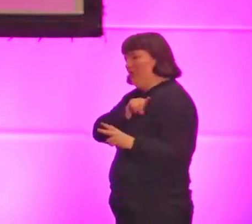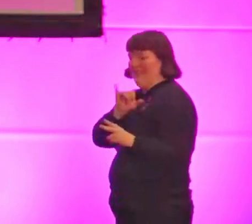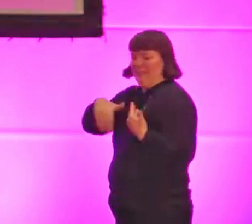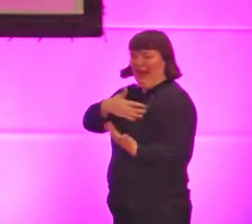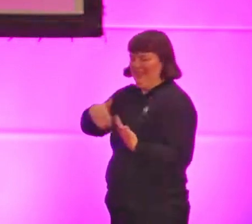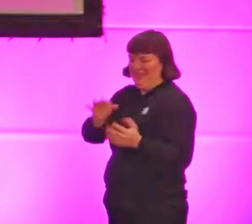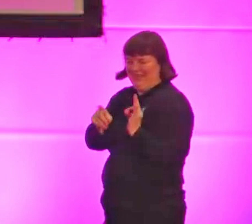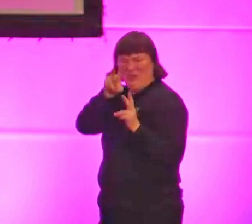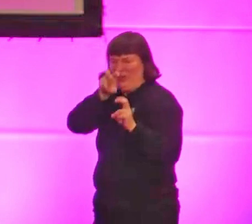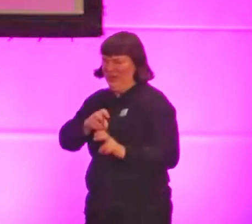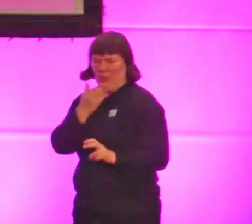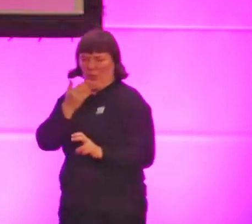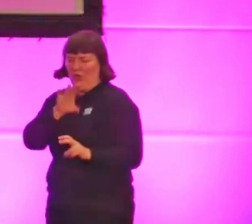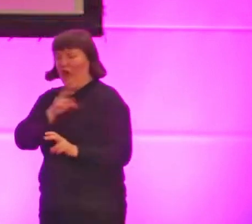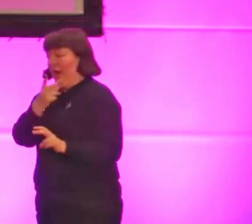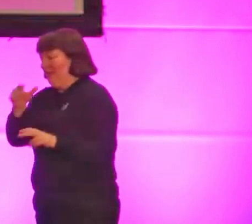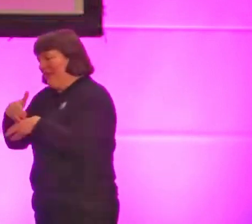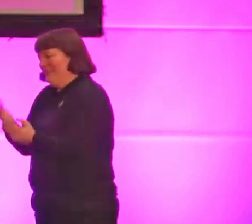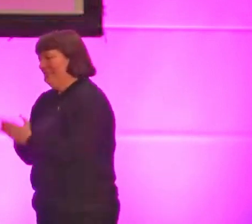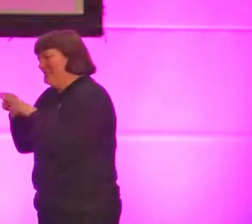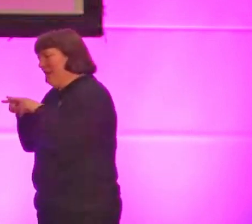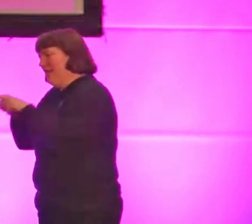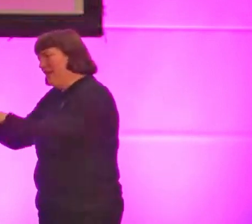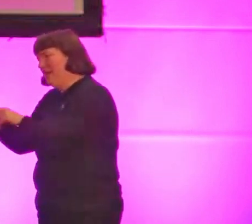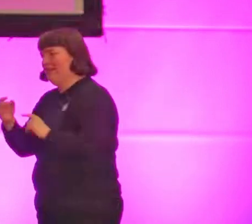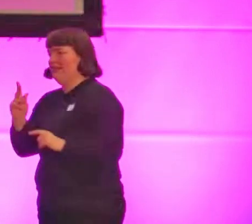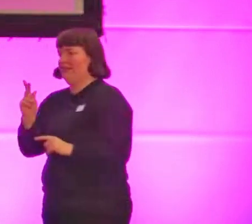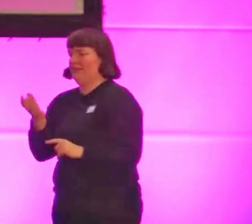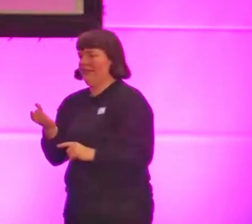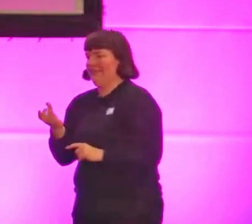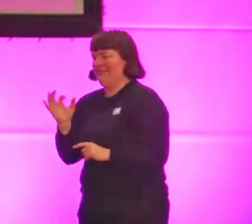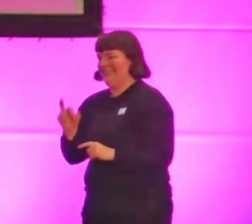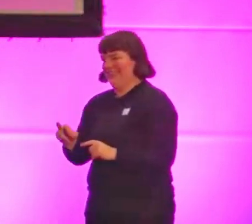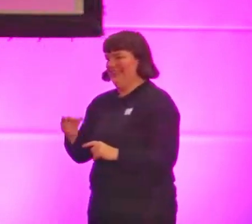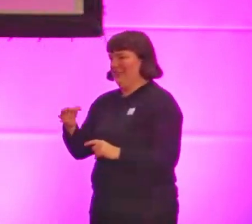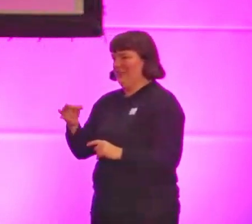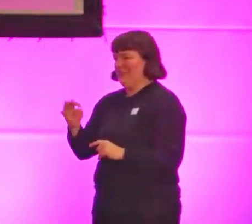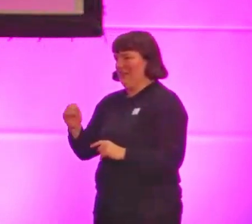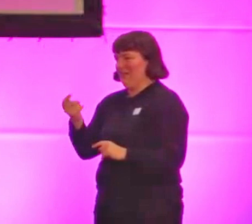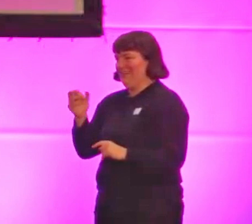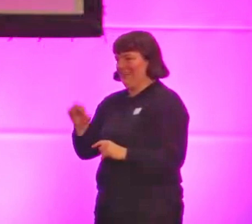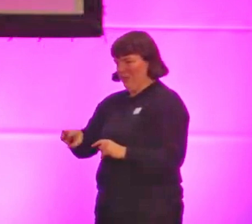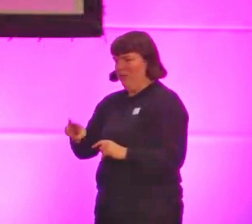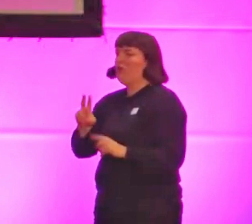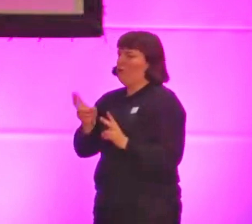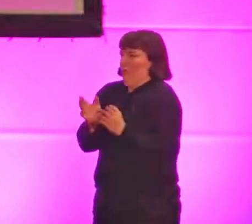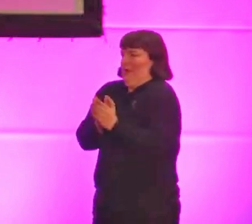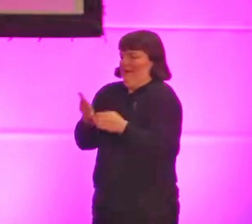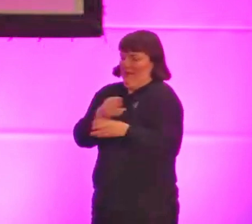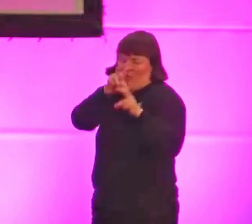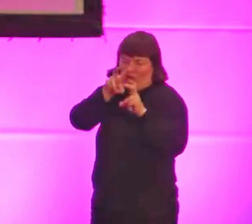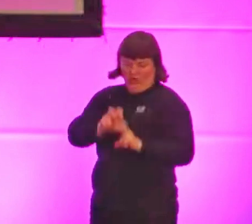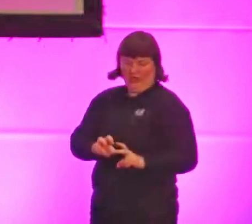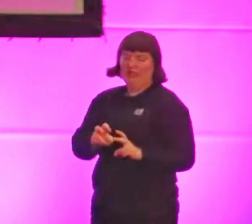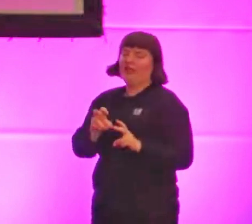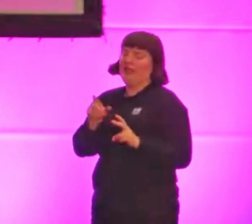just den här utredningen. Han hade många andra ärenden. Christer Petersson var med också i förundersökningen. Han var